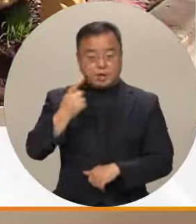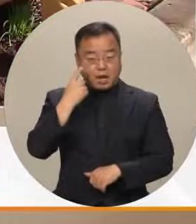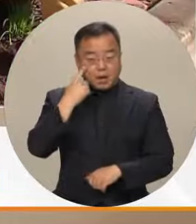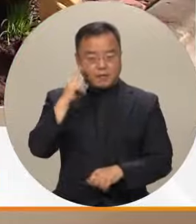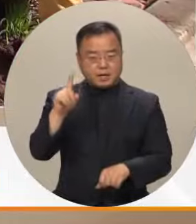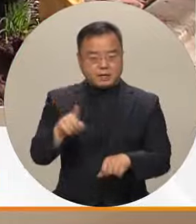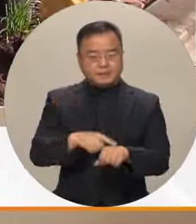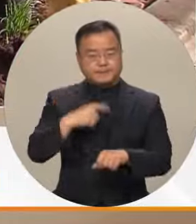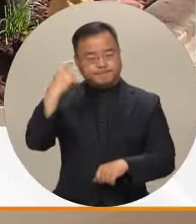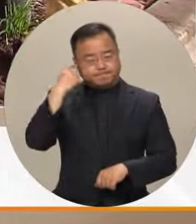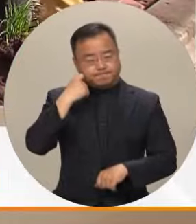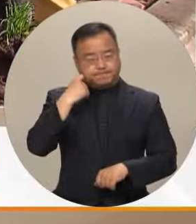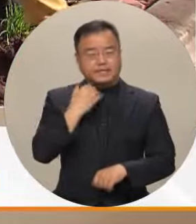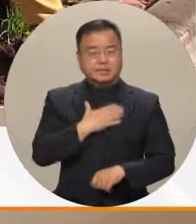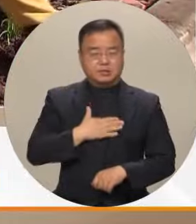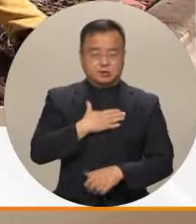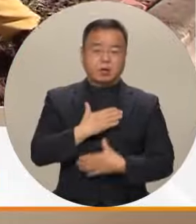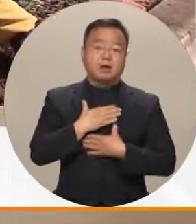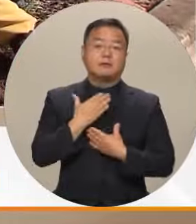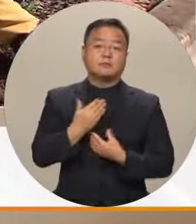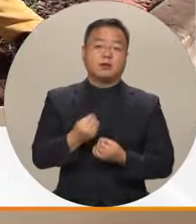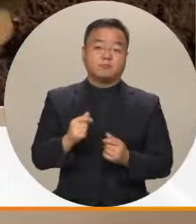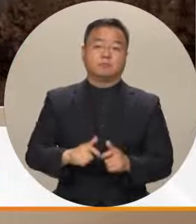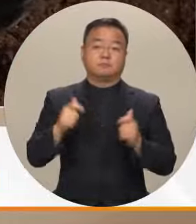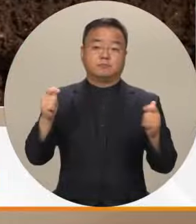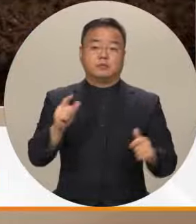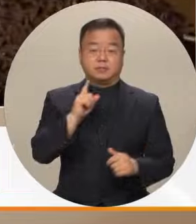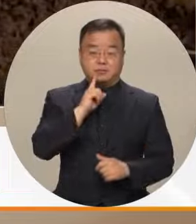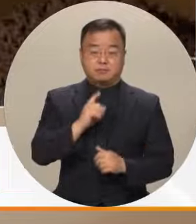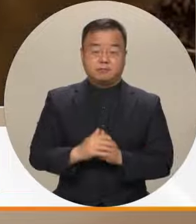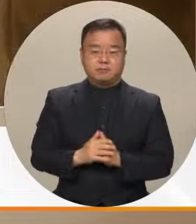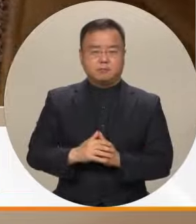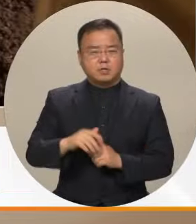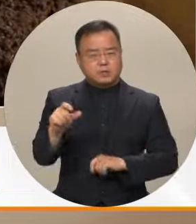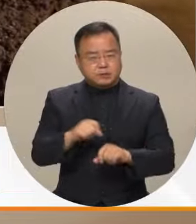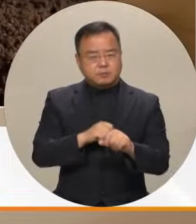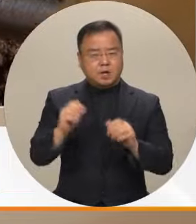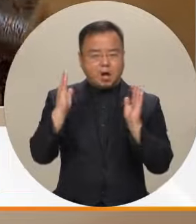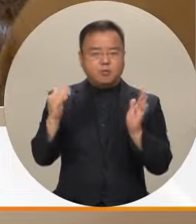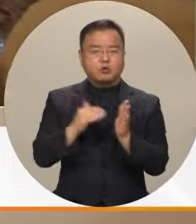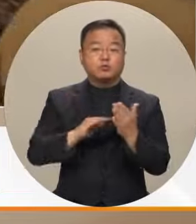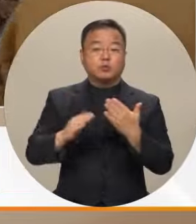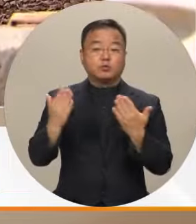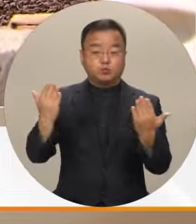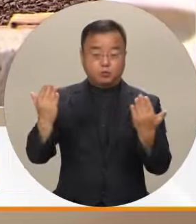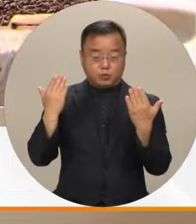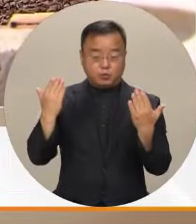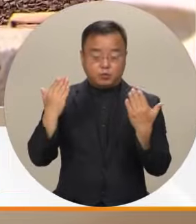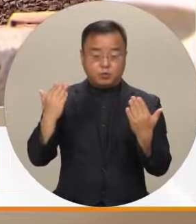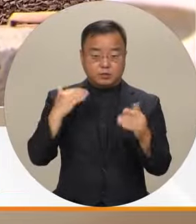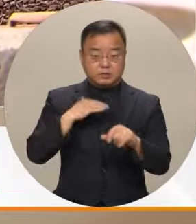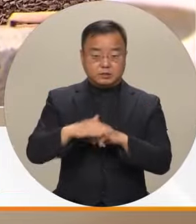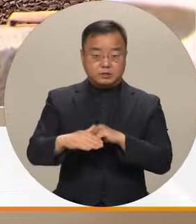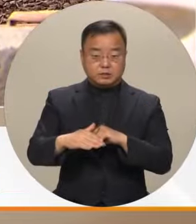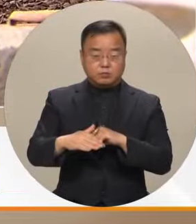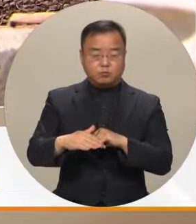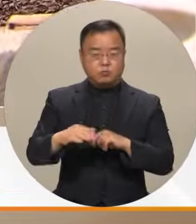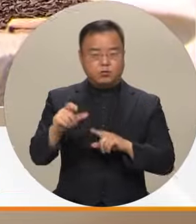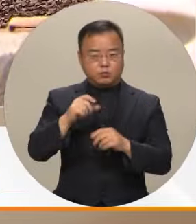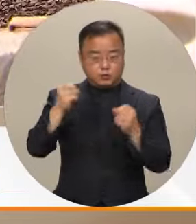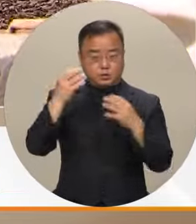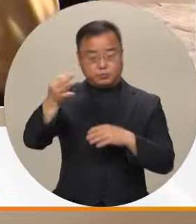감수성과 정서적 안정감이 커졌다 응답과 특색 있는 방과후 프로그램으로 소양을기를 수 있었다는 응답이